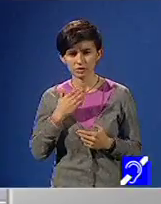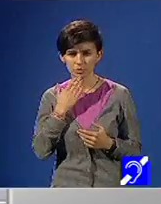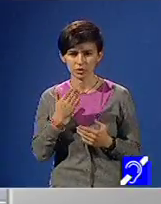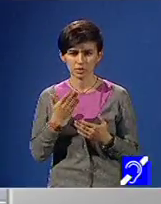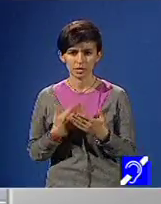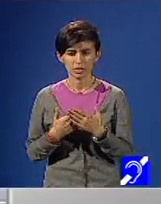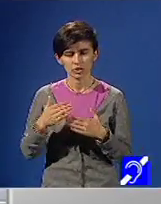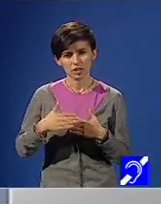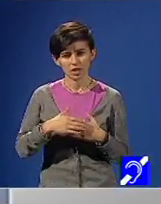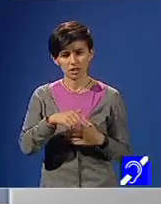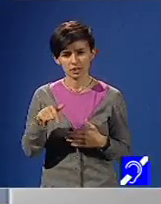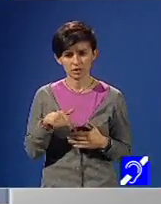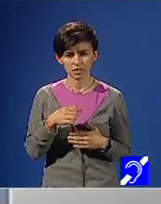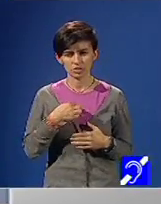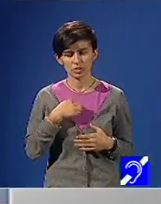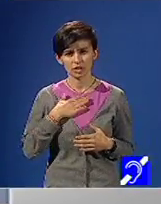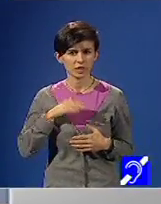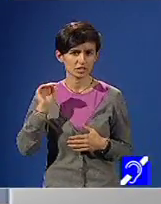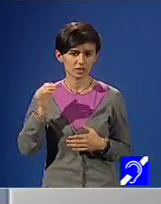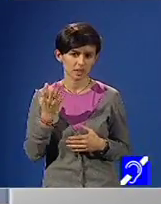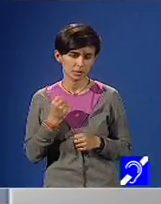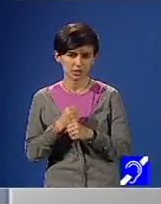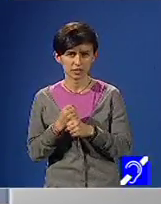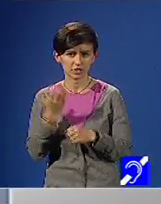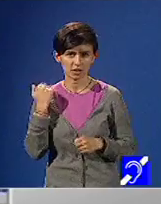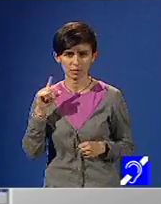vreau să te întreb, ce făceai acum 27 de ani?